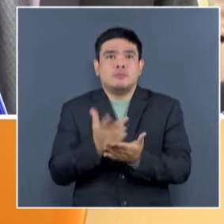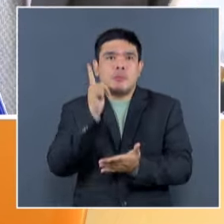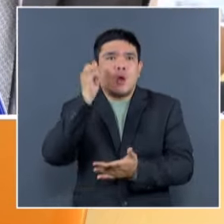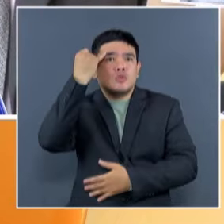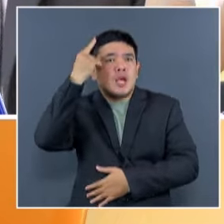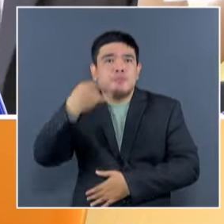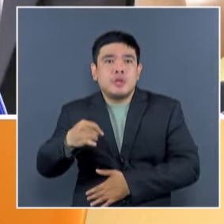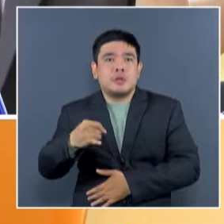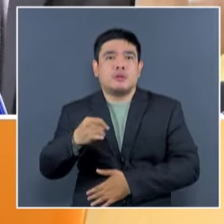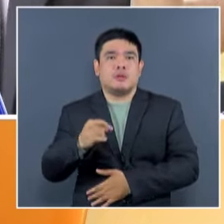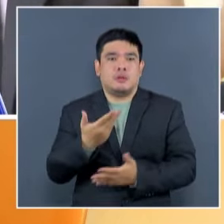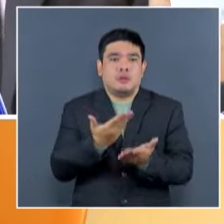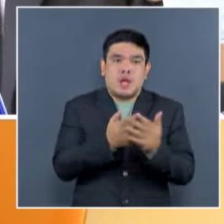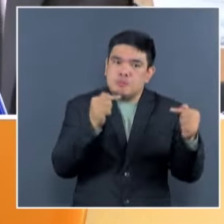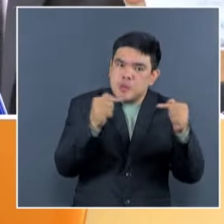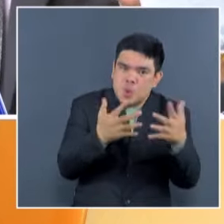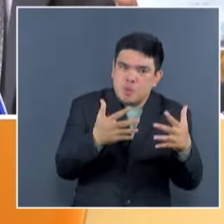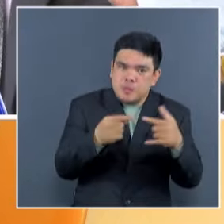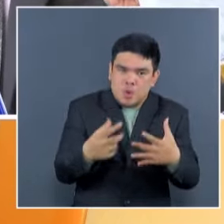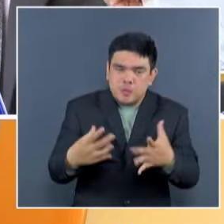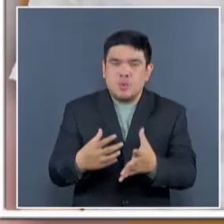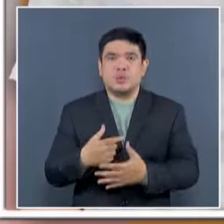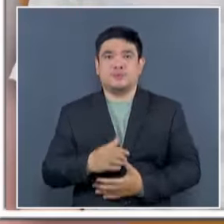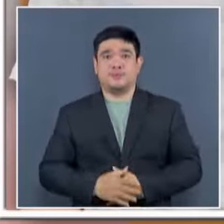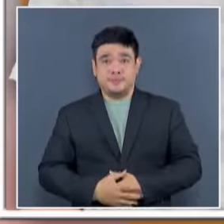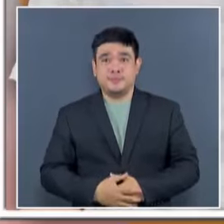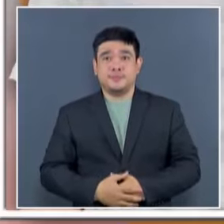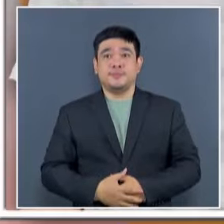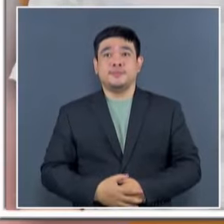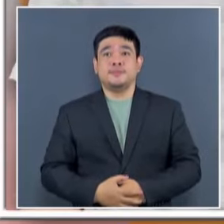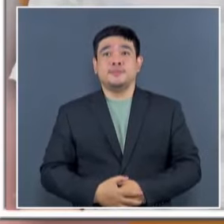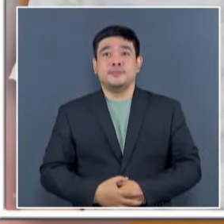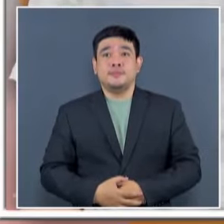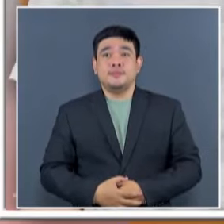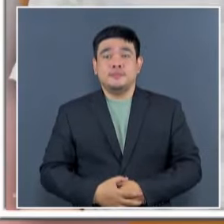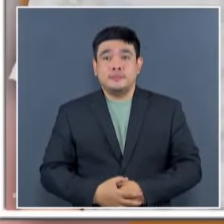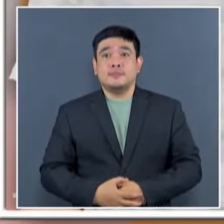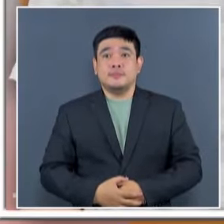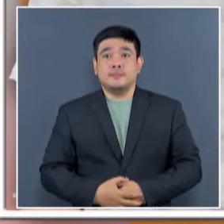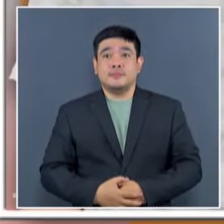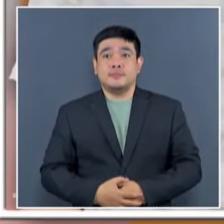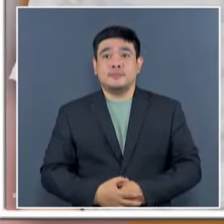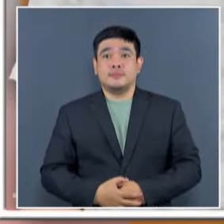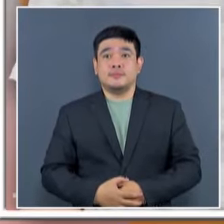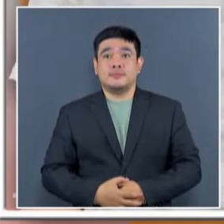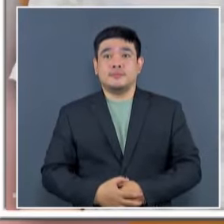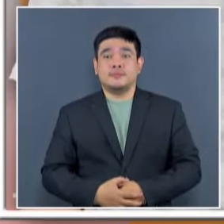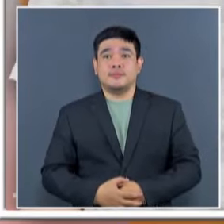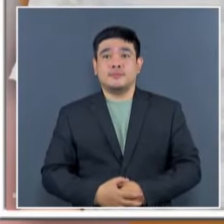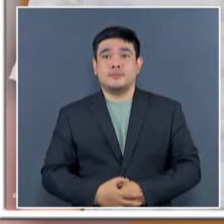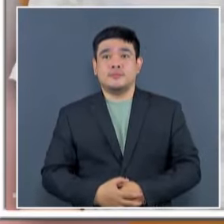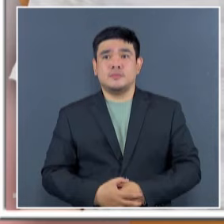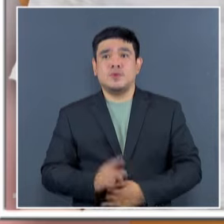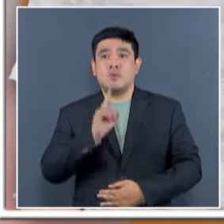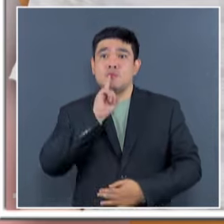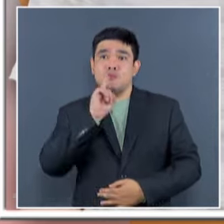ข้าใจเนี่ยมันไม่ใช่มันไม่ตรงกันครับ เรื่องครับที่วันนี้จะเข้าแถลงก็บอกทั้งหมดนะครับที่เขาบอกเขา